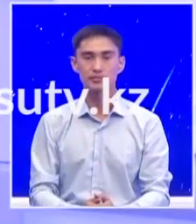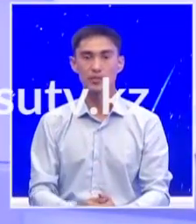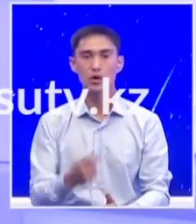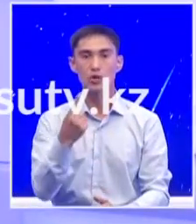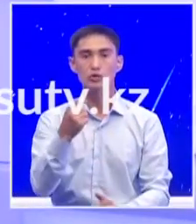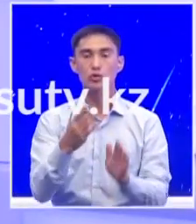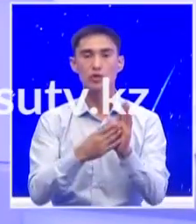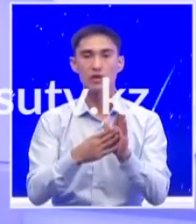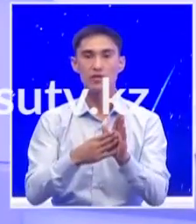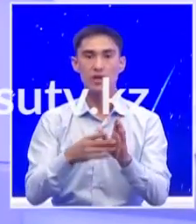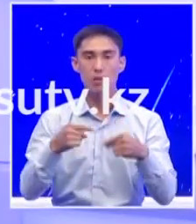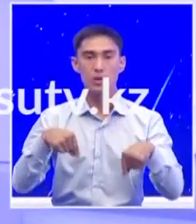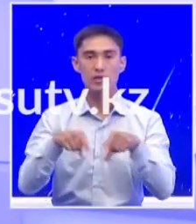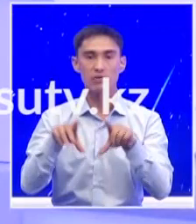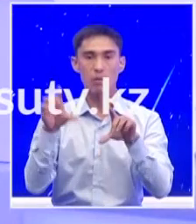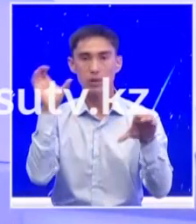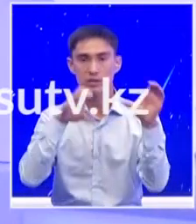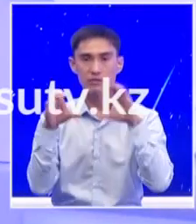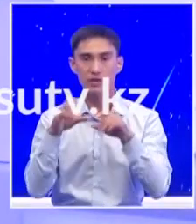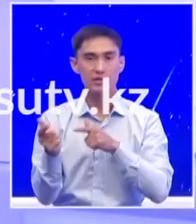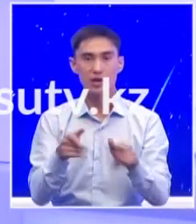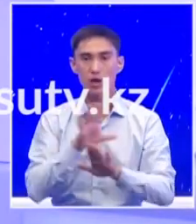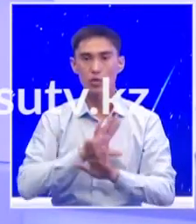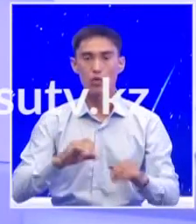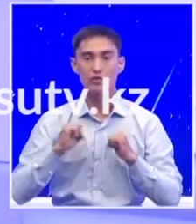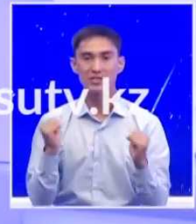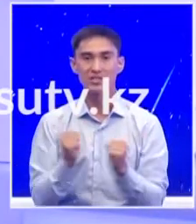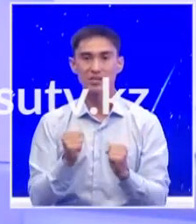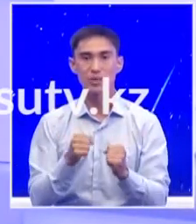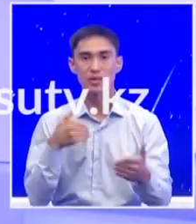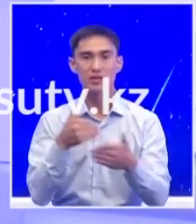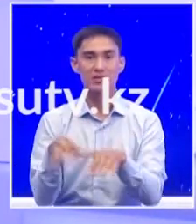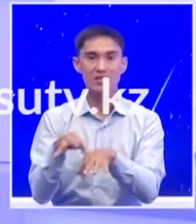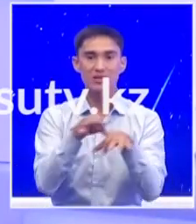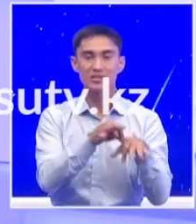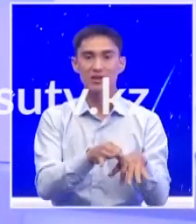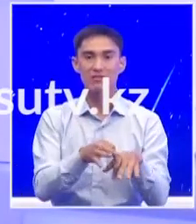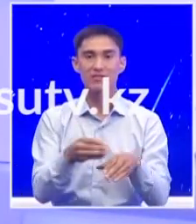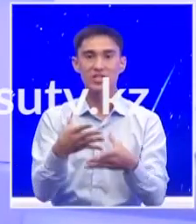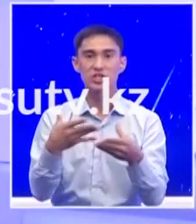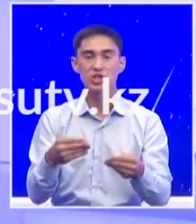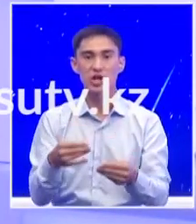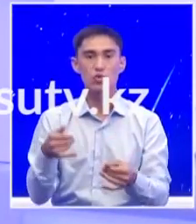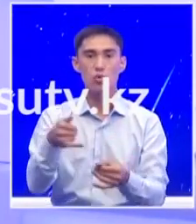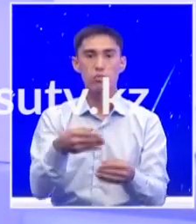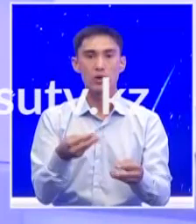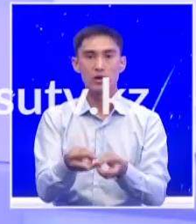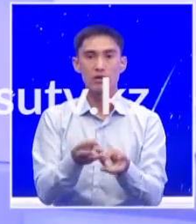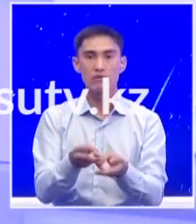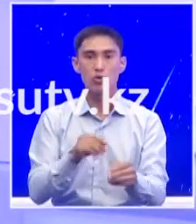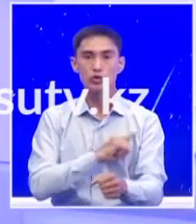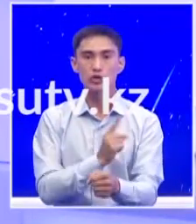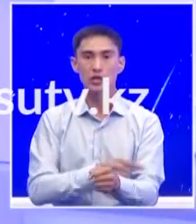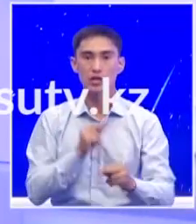109 объектов образования Алматинской области не готовы к зиме. До них не доставлено жидкое топливо. Усилить работу в этом